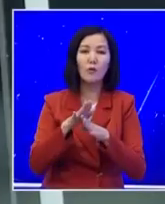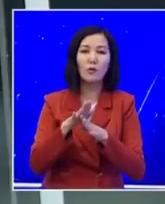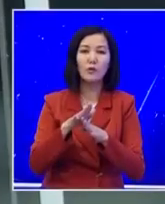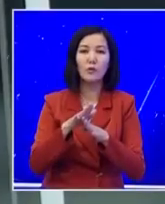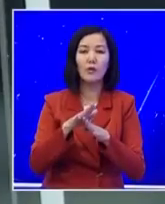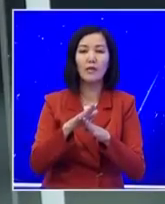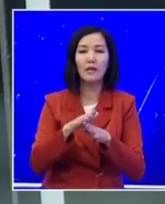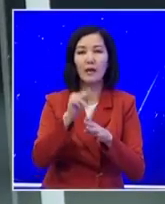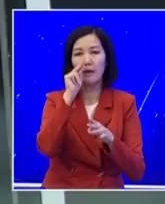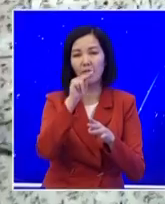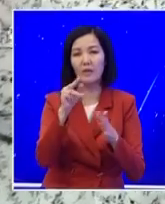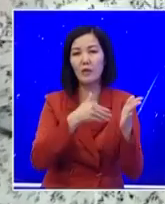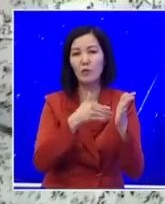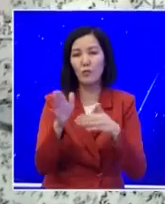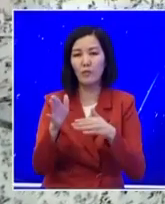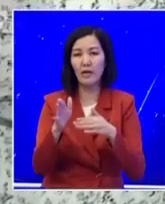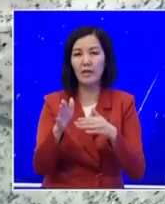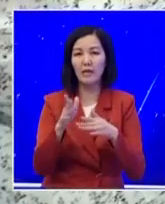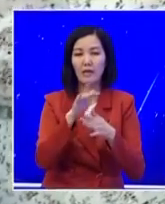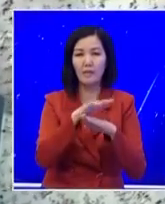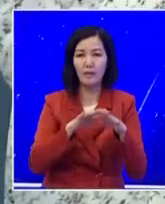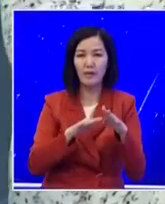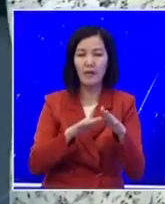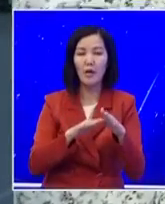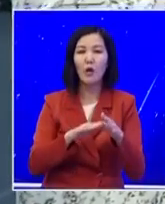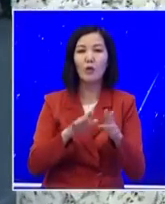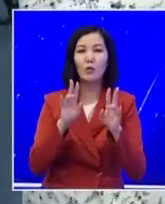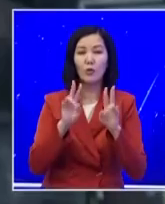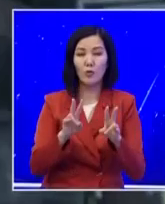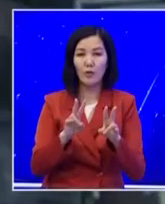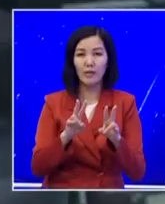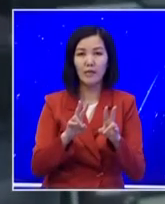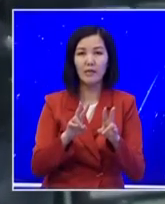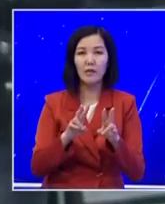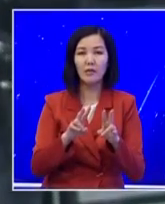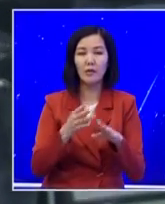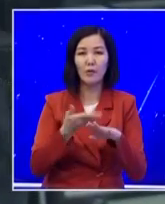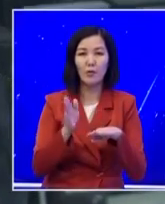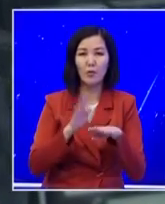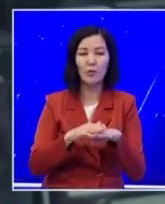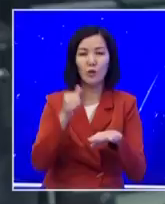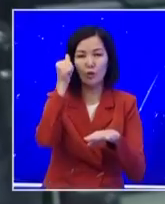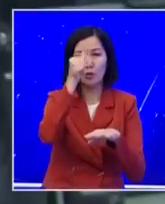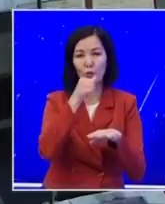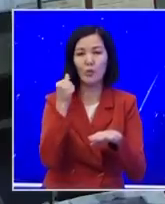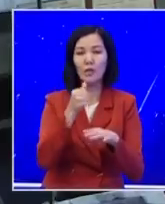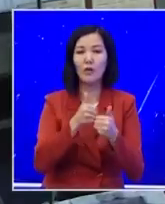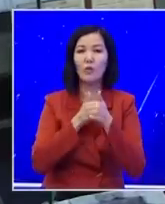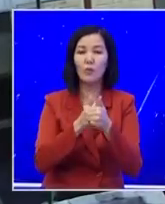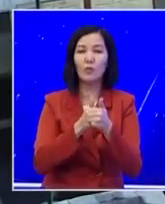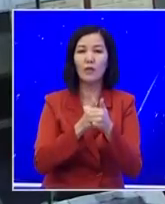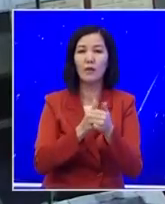обвинения в его адрес были сняты, к великому сожалению, посмертно. По данным экспертов, в годы тотальных репрессий по обвинению в